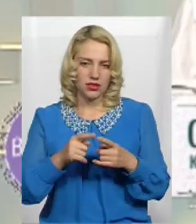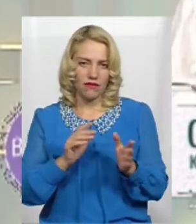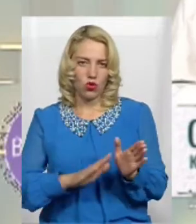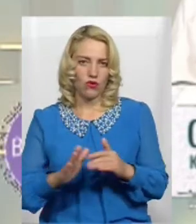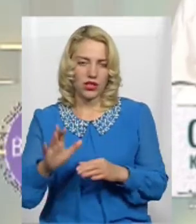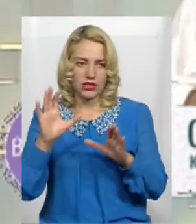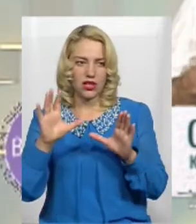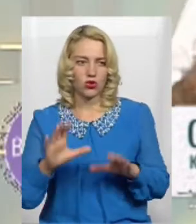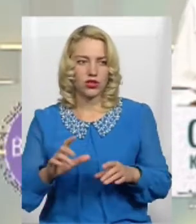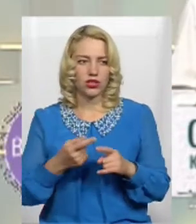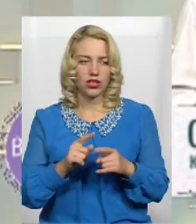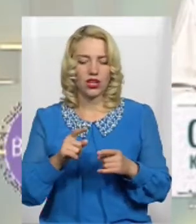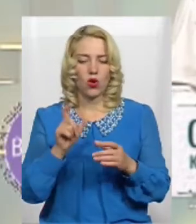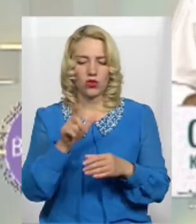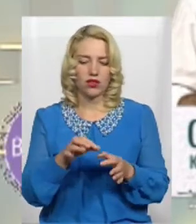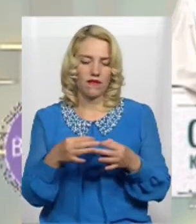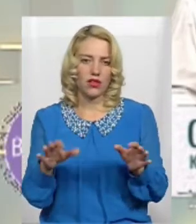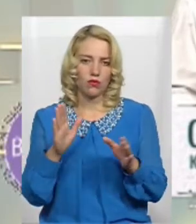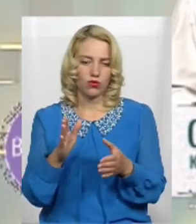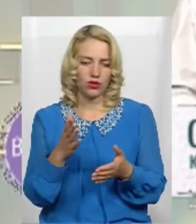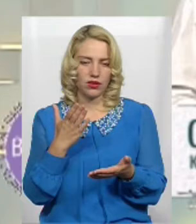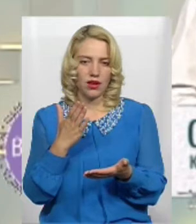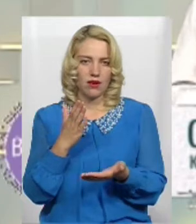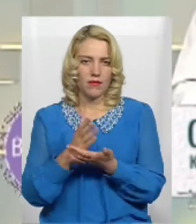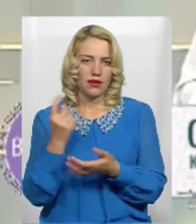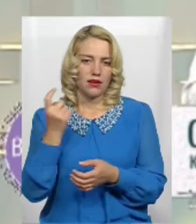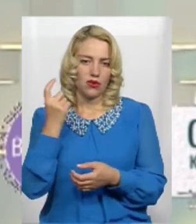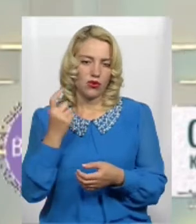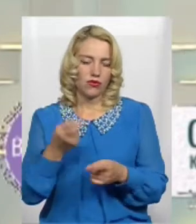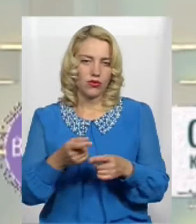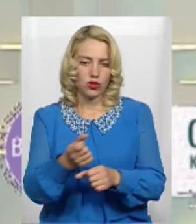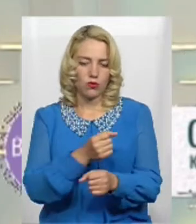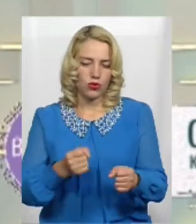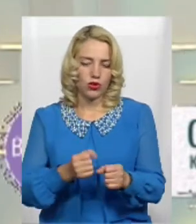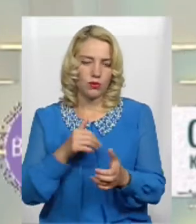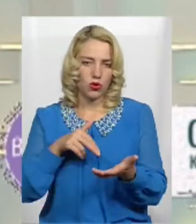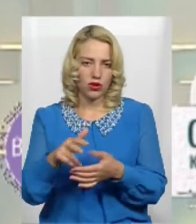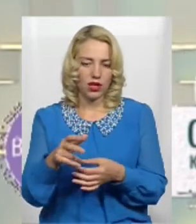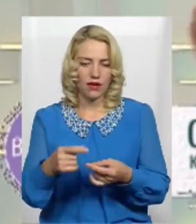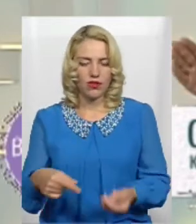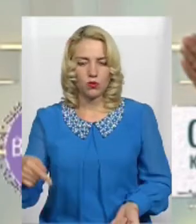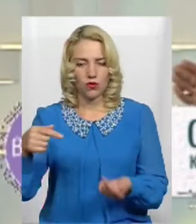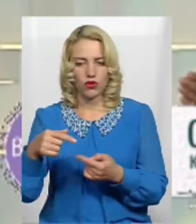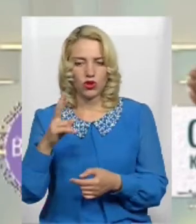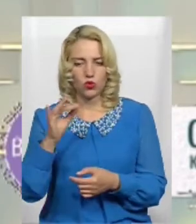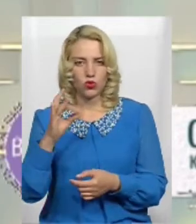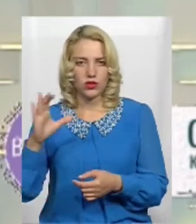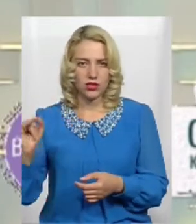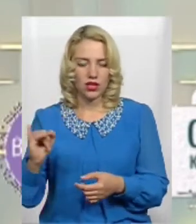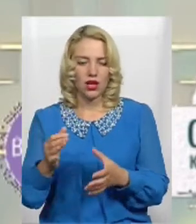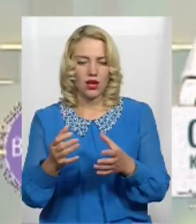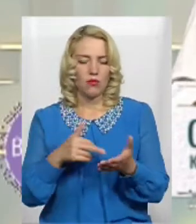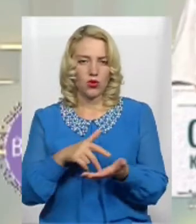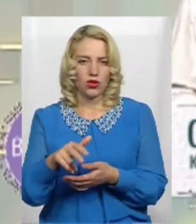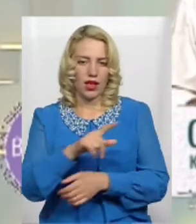законодавчо, і тоді вільно людина зможе володіти цією зброєю, вона пройде відповідні курси, пройде лікарів. Якщо